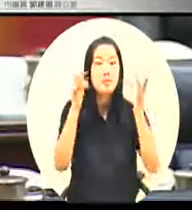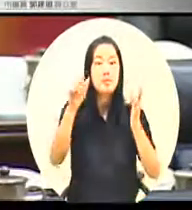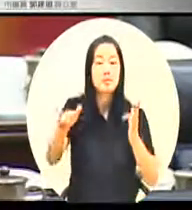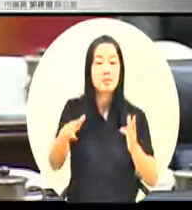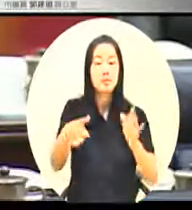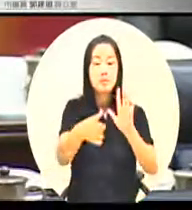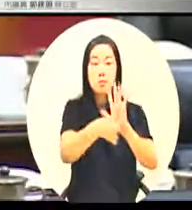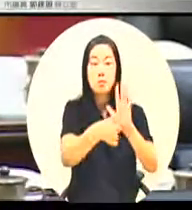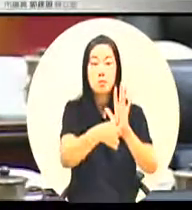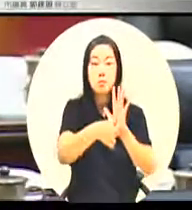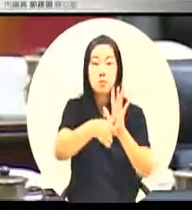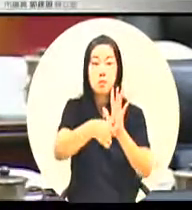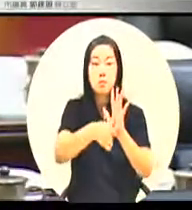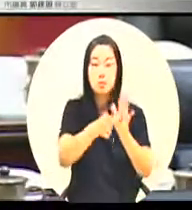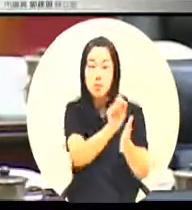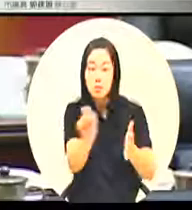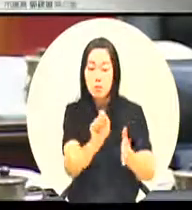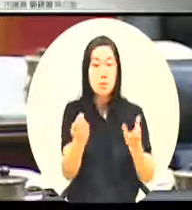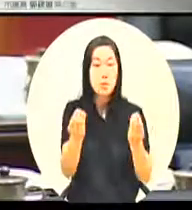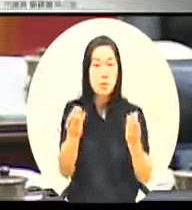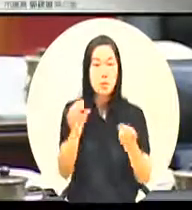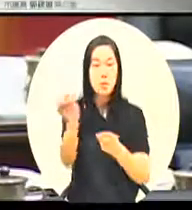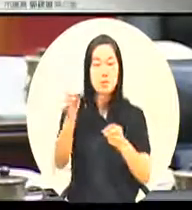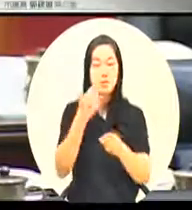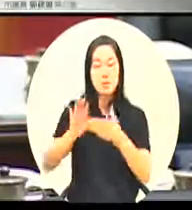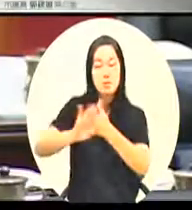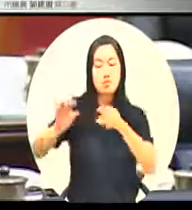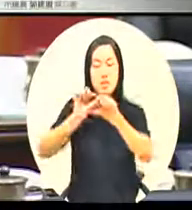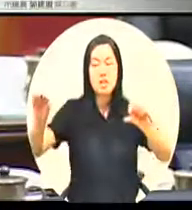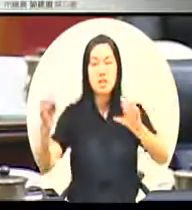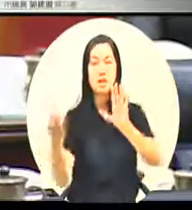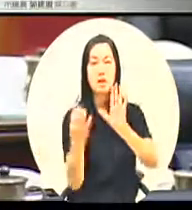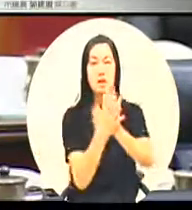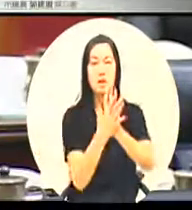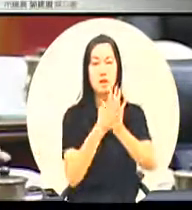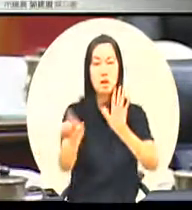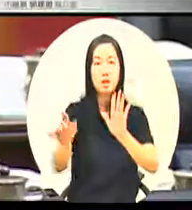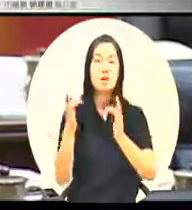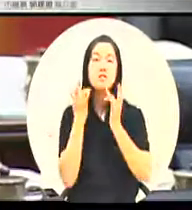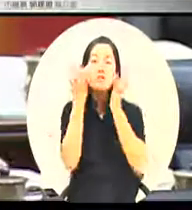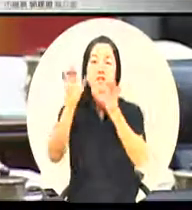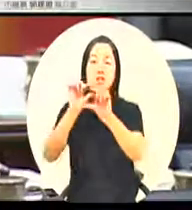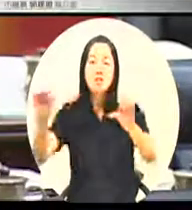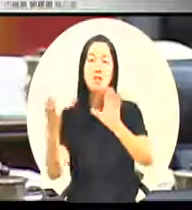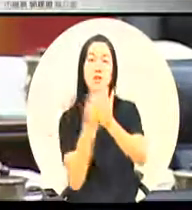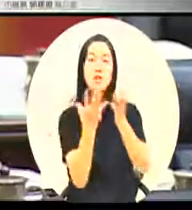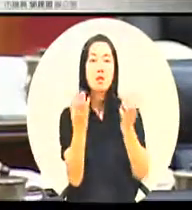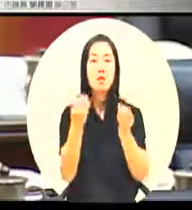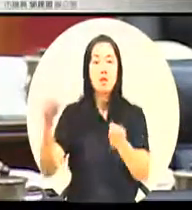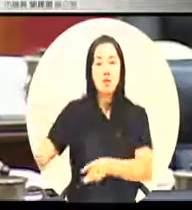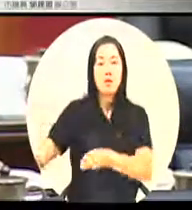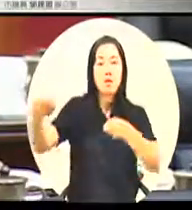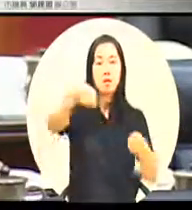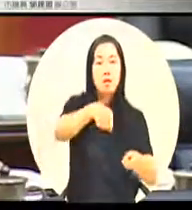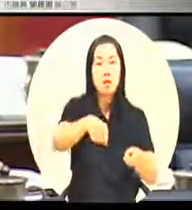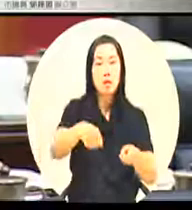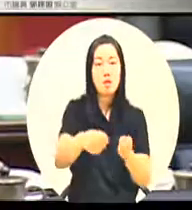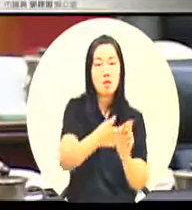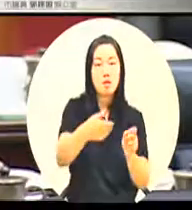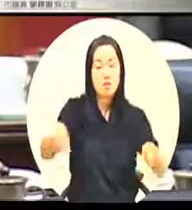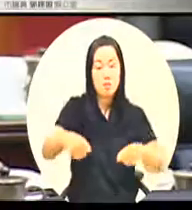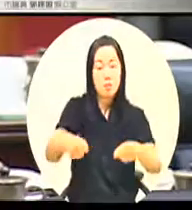名？伊是外靠大市场纸，会跟无大纸的彩摕入来无？你怎么样去防止？过来